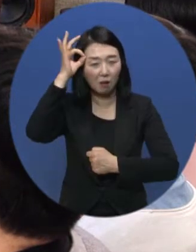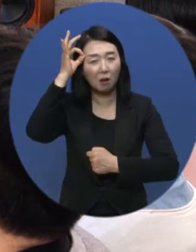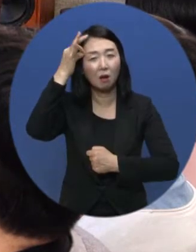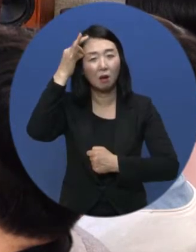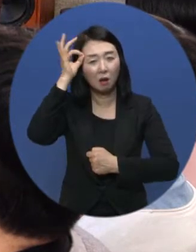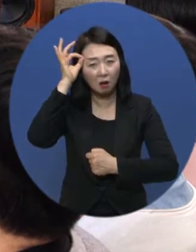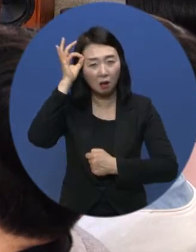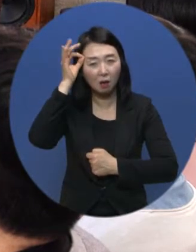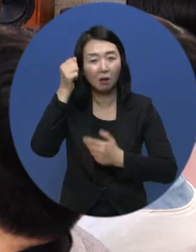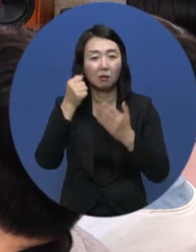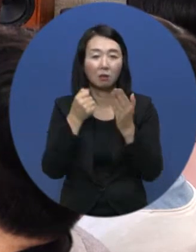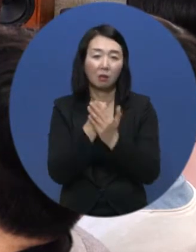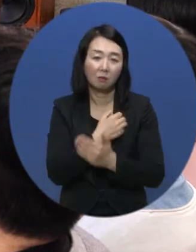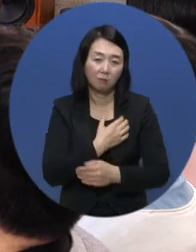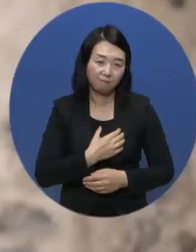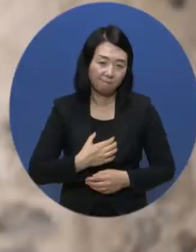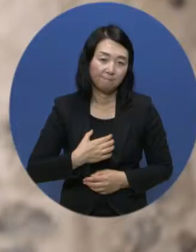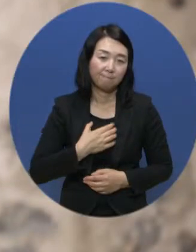괴로웠습니다.